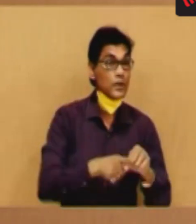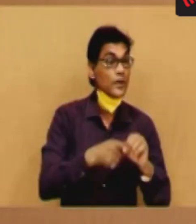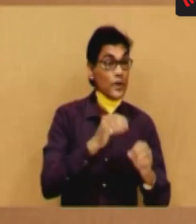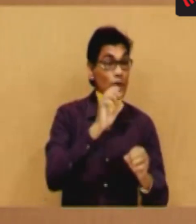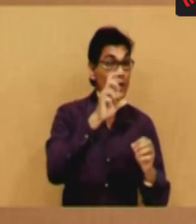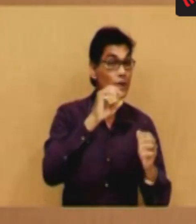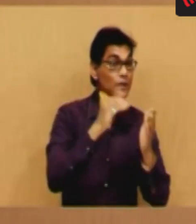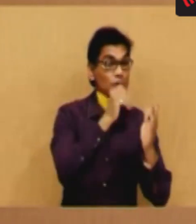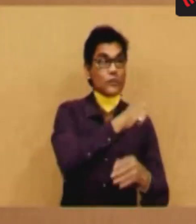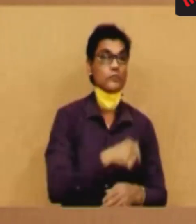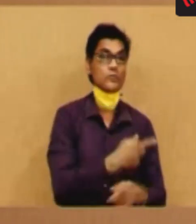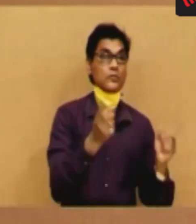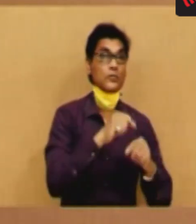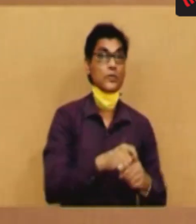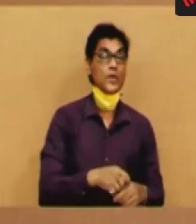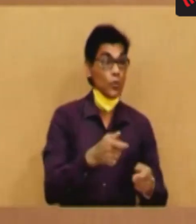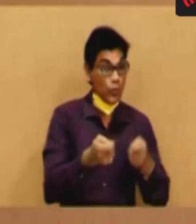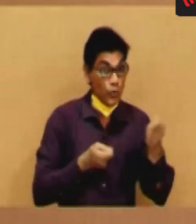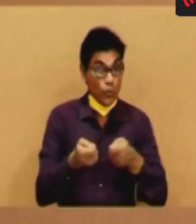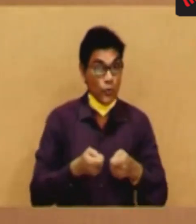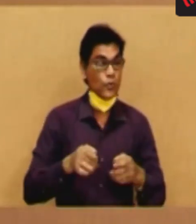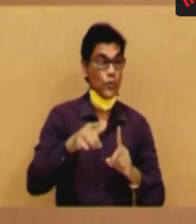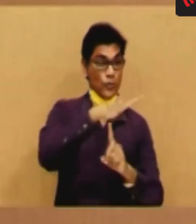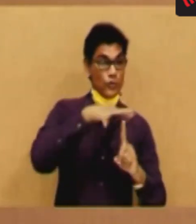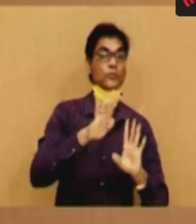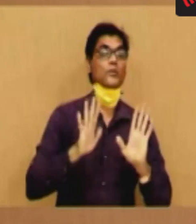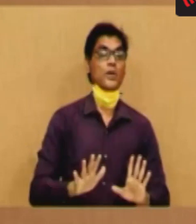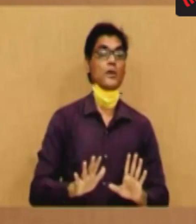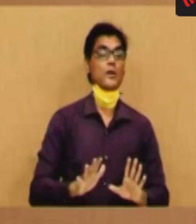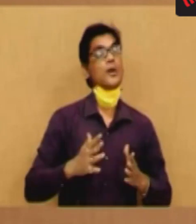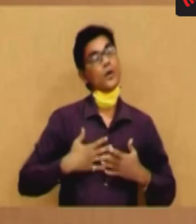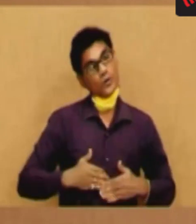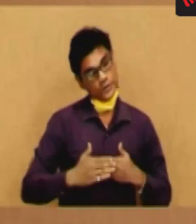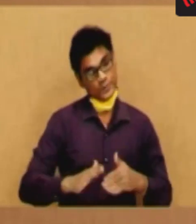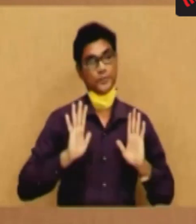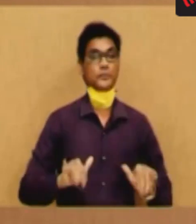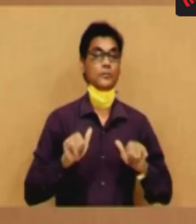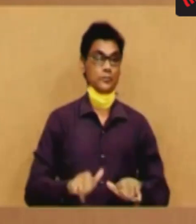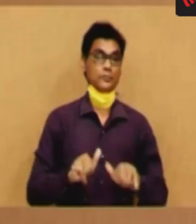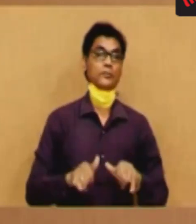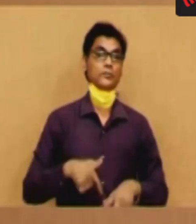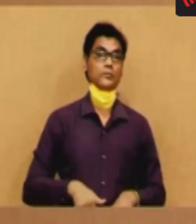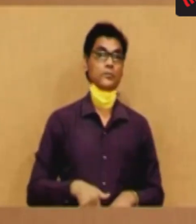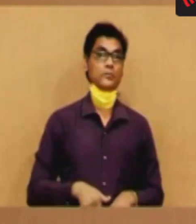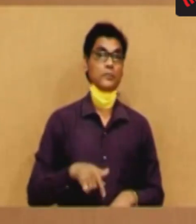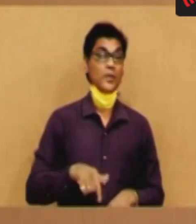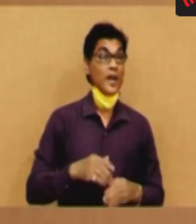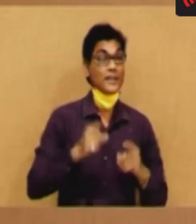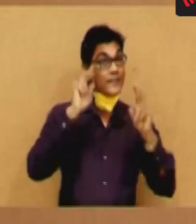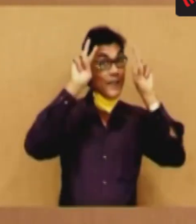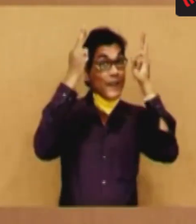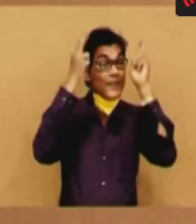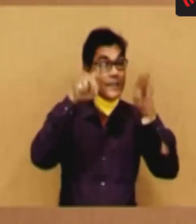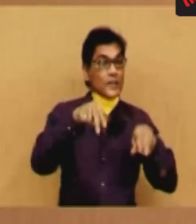ଜୋନ୍ରେ ଥିଲେ, ତେଣୁ ଗୋଟିଏ କଣ୍ଟ୍ରୋଲ ସିଚୁଏସନ୍ ମଧ୍ୟରେ ଆମେ ବର୍ତ୍ତମାନ ସୁଦ୍ଧା ଅଛେ ଏବଂ ଆଶା